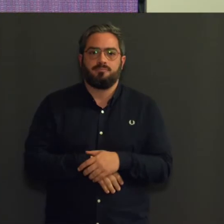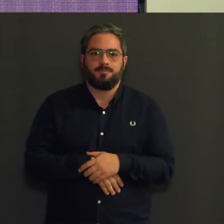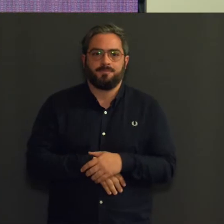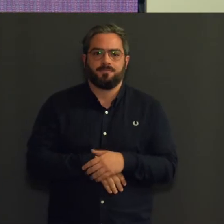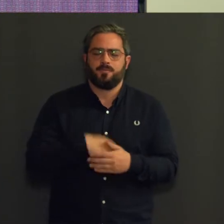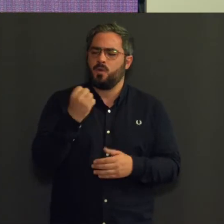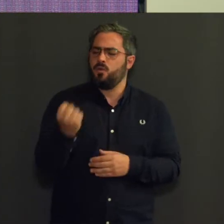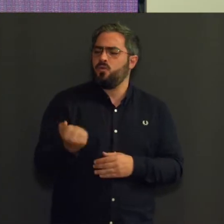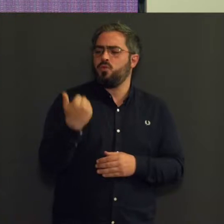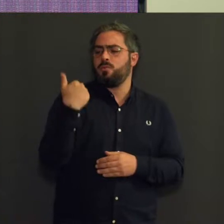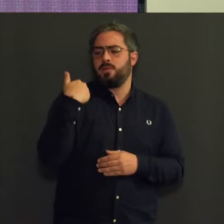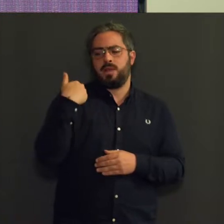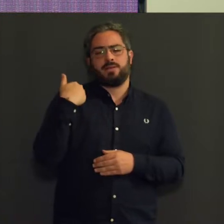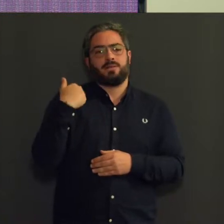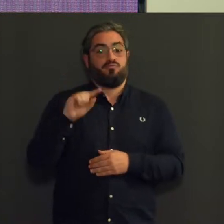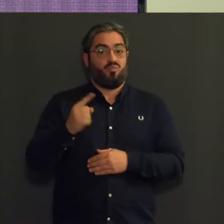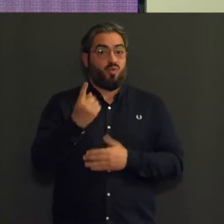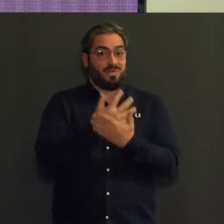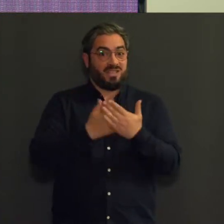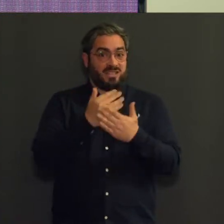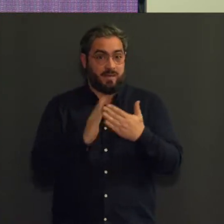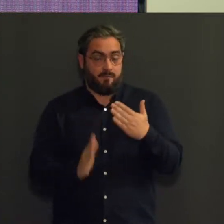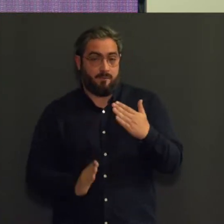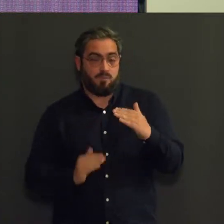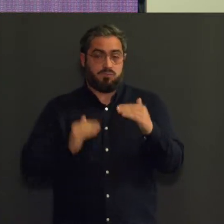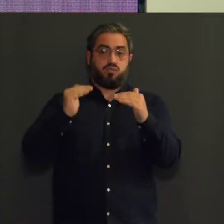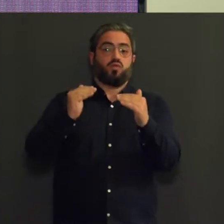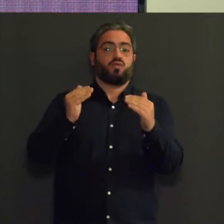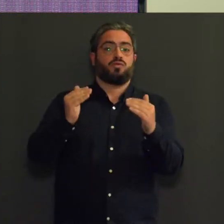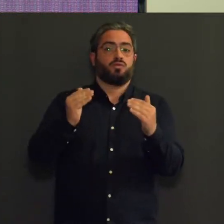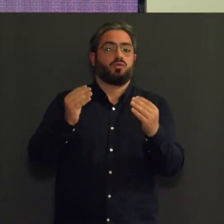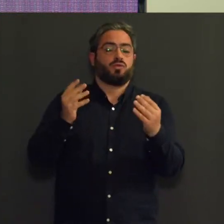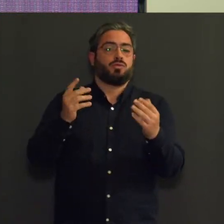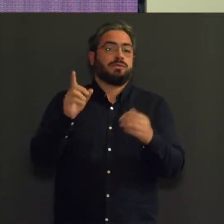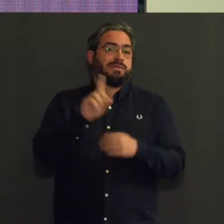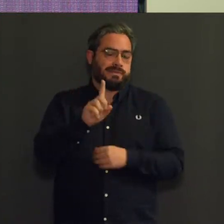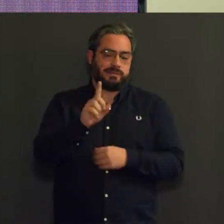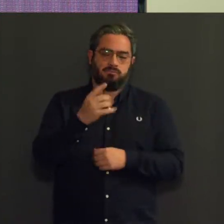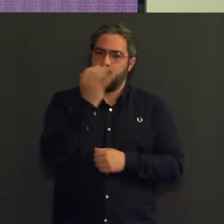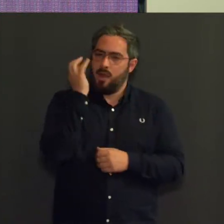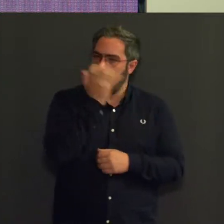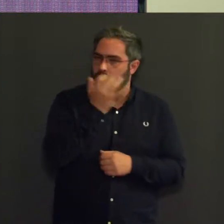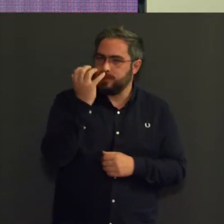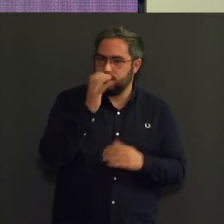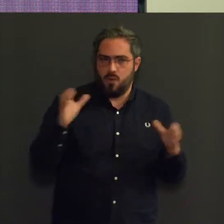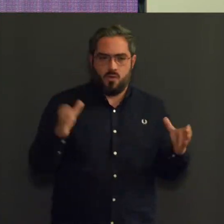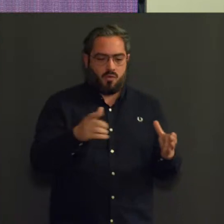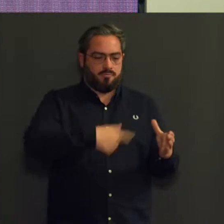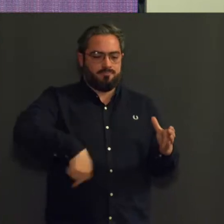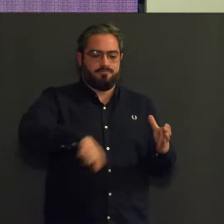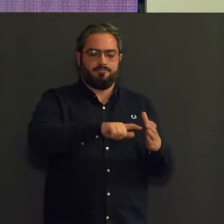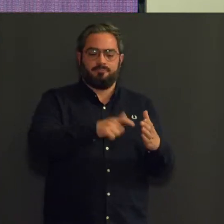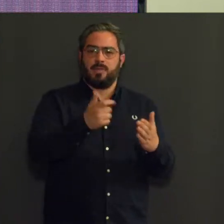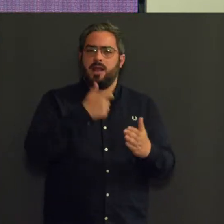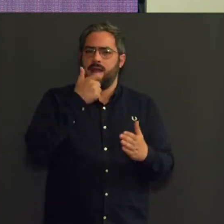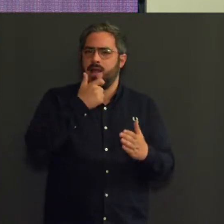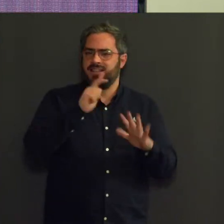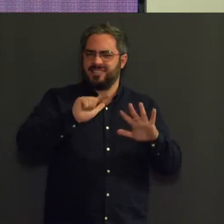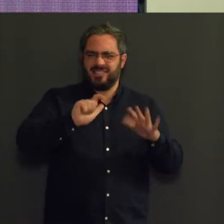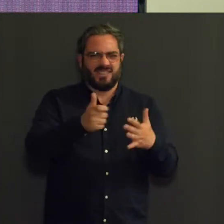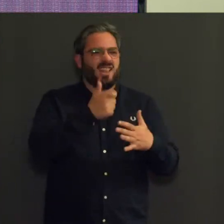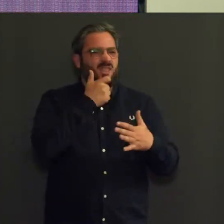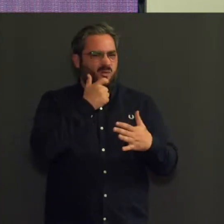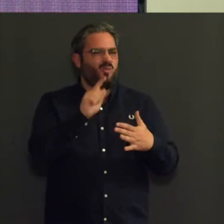semaine passée, le nombre le plus élevé de nouveaux cas était chez les adolescents, avec un pic à l'âge de 17